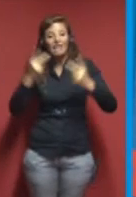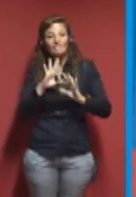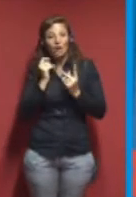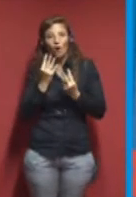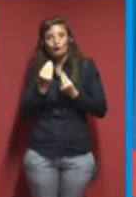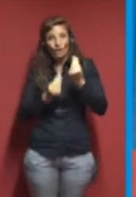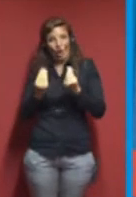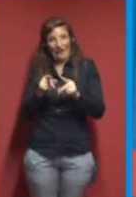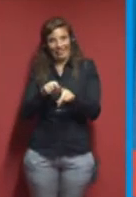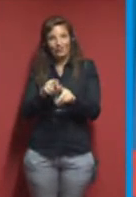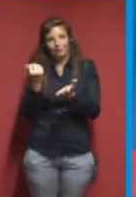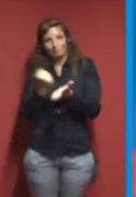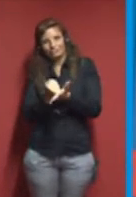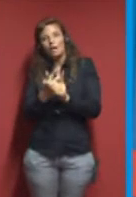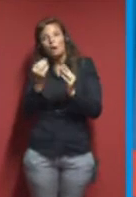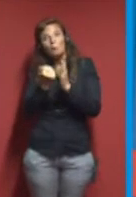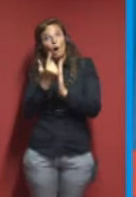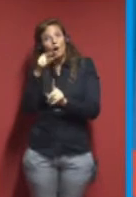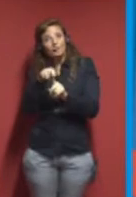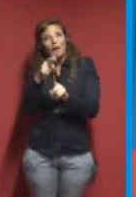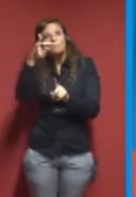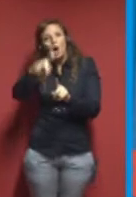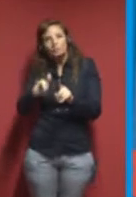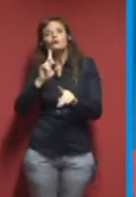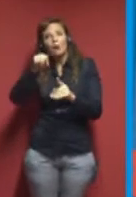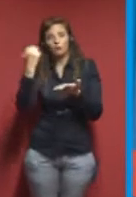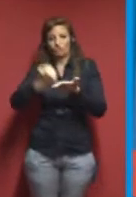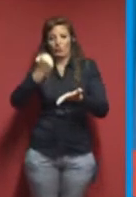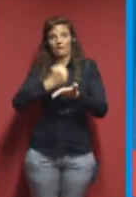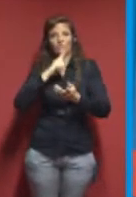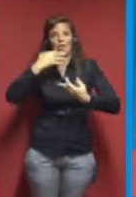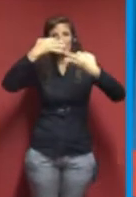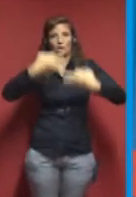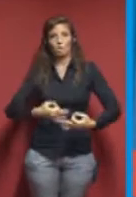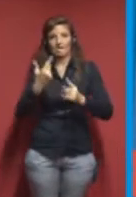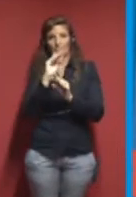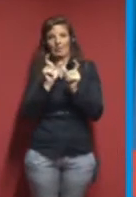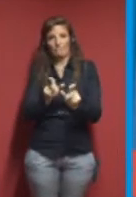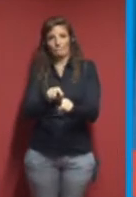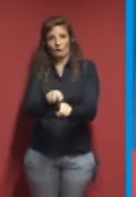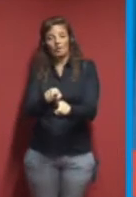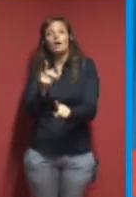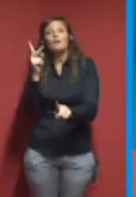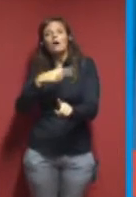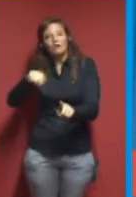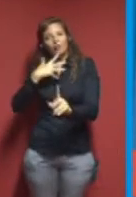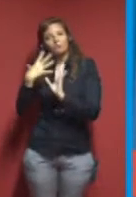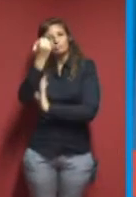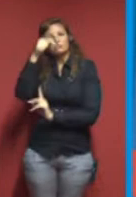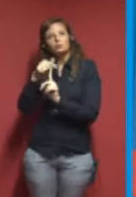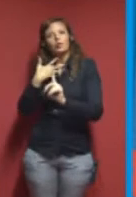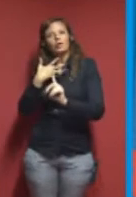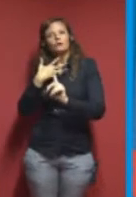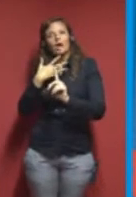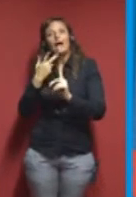perché abbiamo anche una certificazione della sicurezza delle valli e noi abbiamo avuto la possibilità di